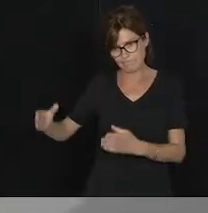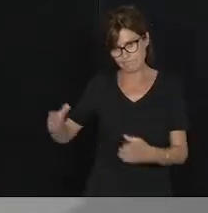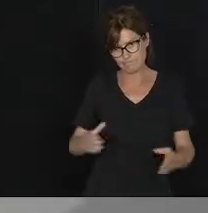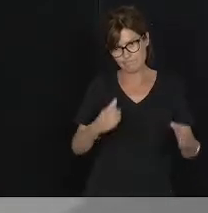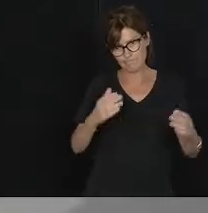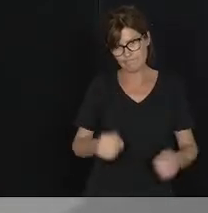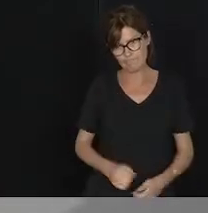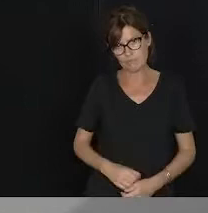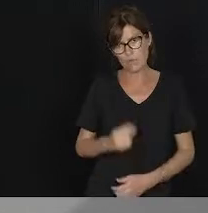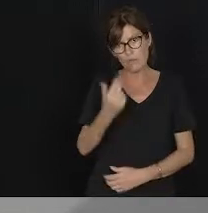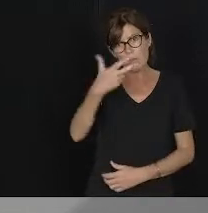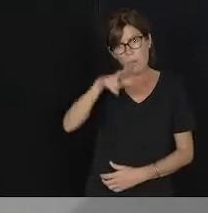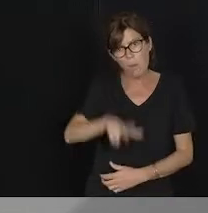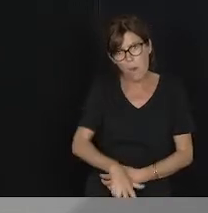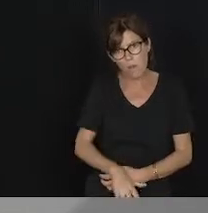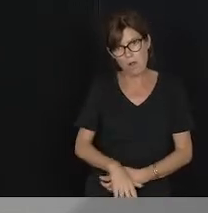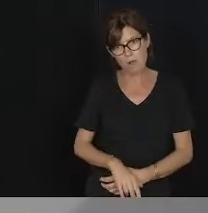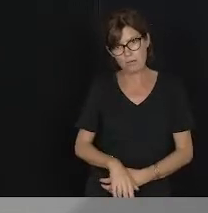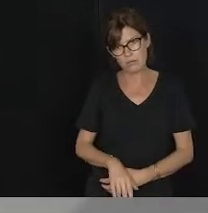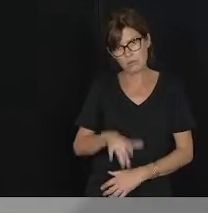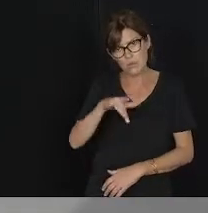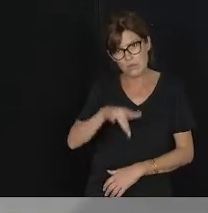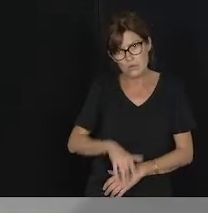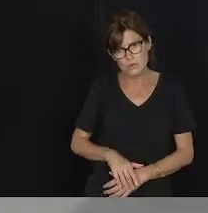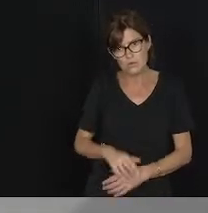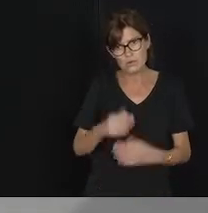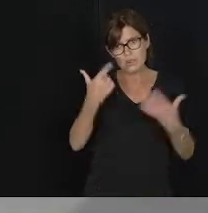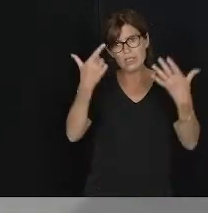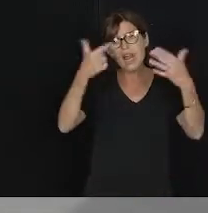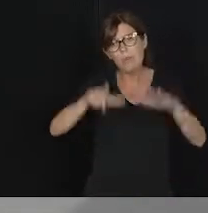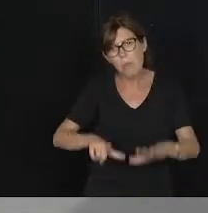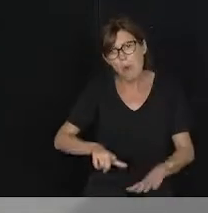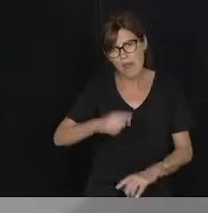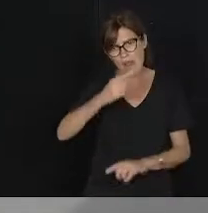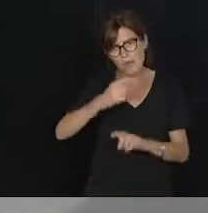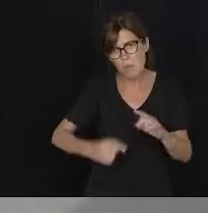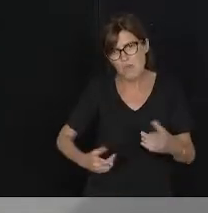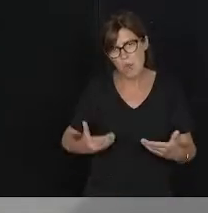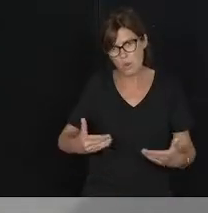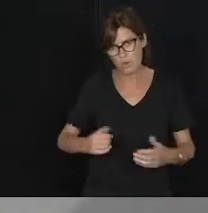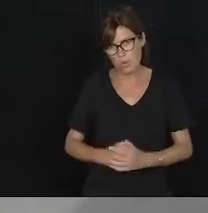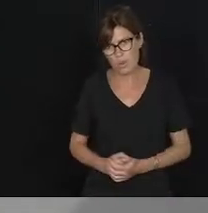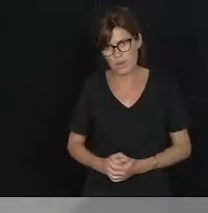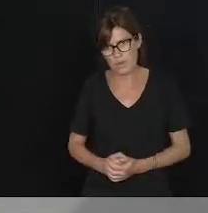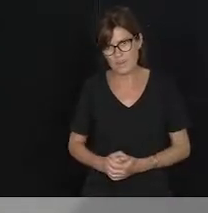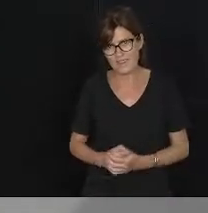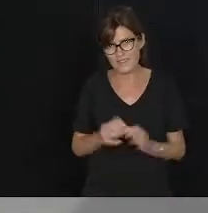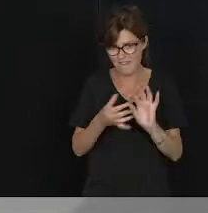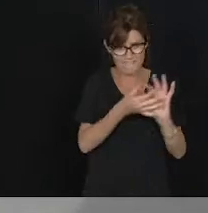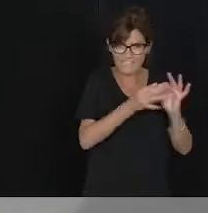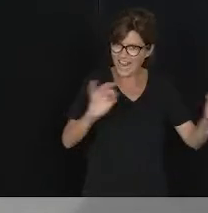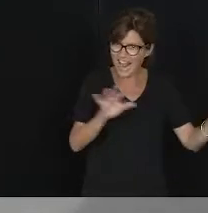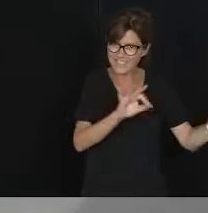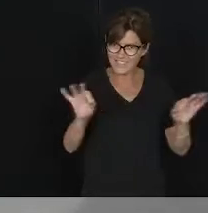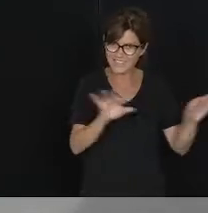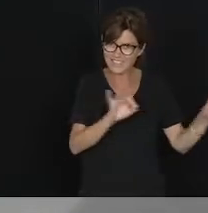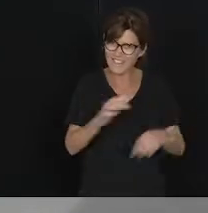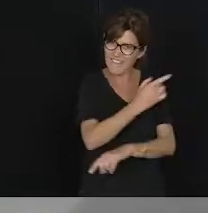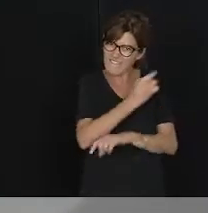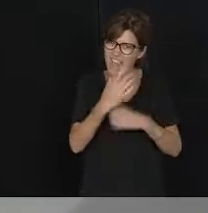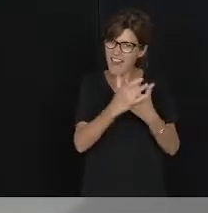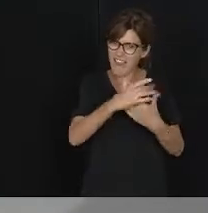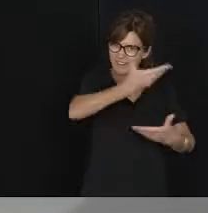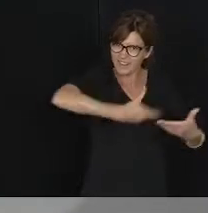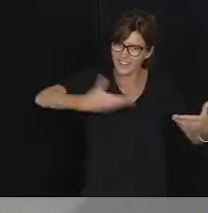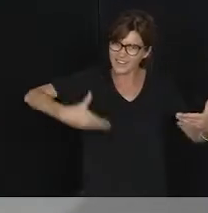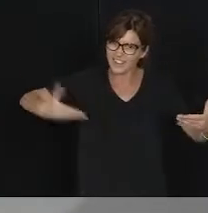déjà, 100 jours depuis ton départ, 7 mois et demi aujourd'hui, par exemple, s'écrivent Maurice et Yvonne Retour, comme le font de très nombreux